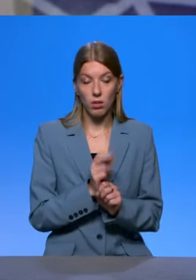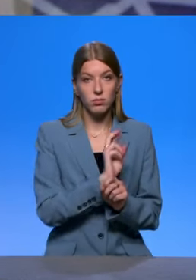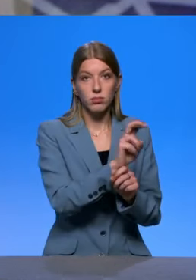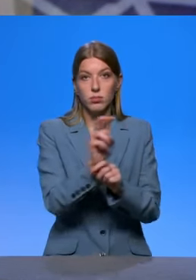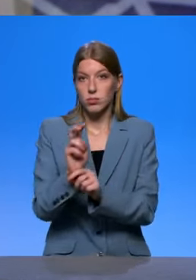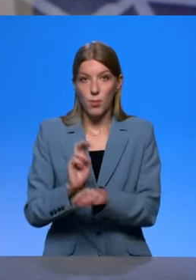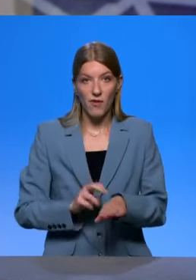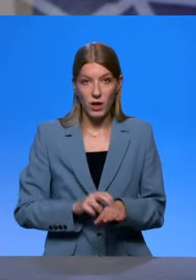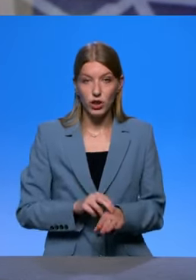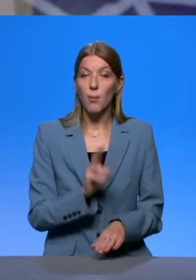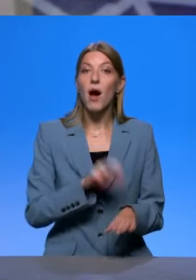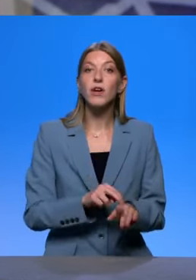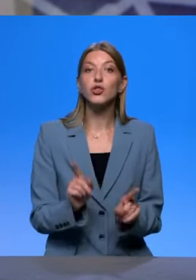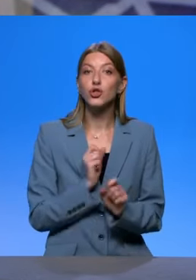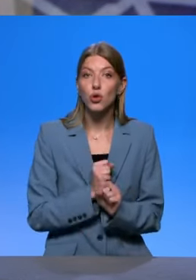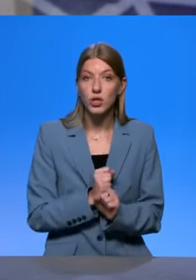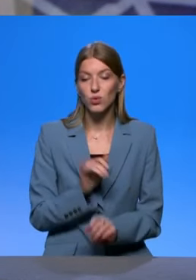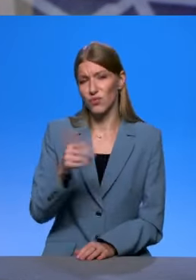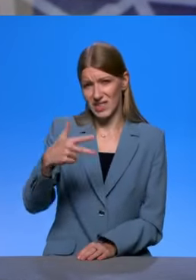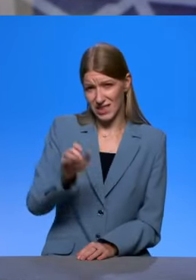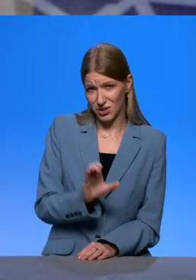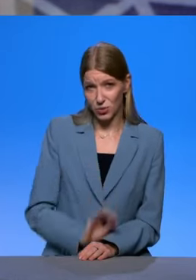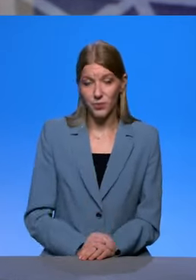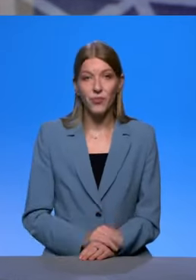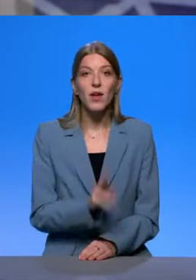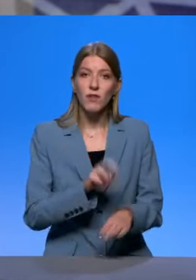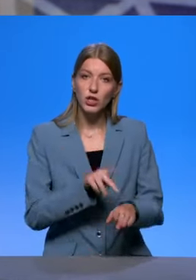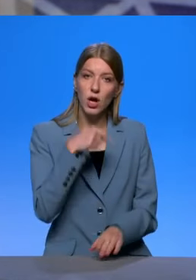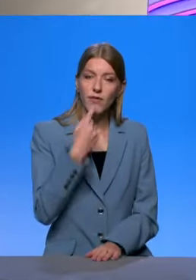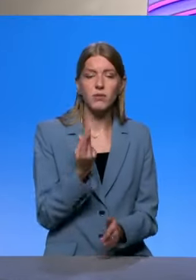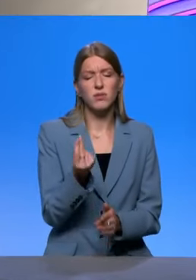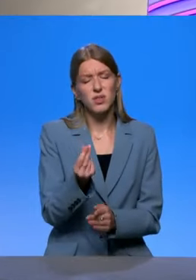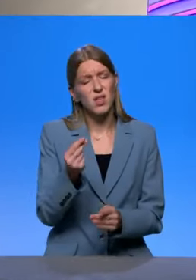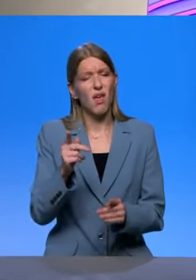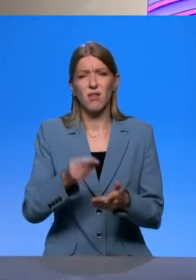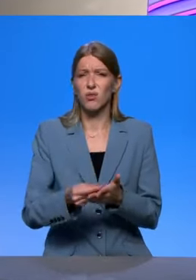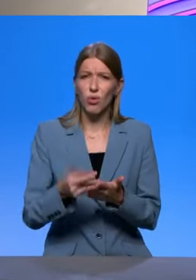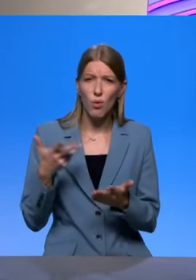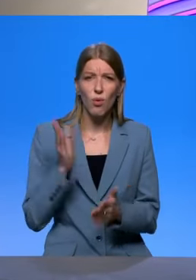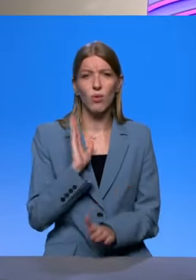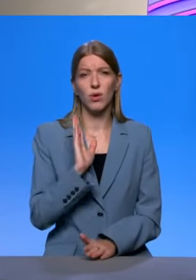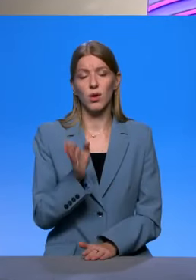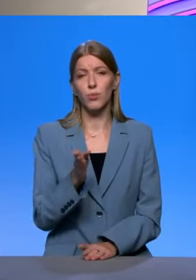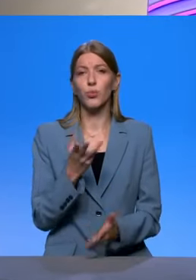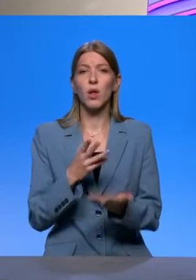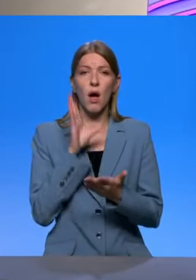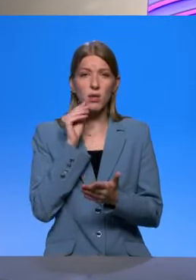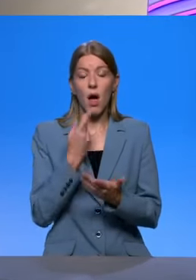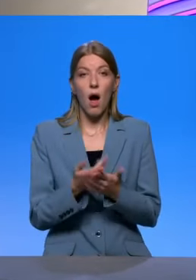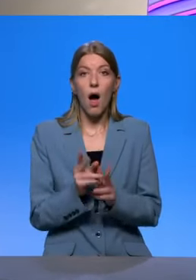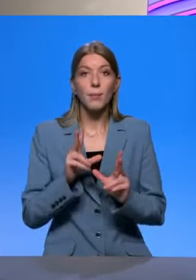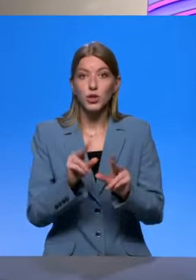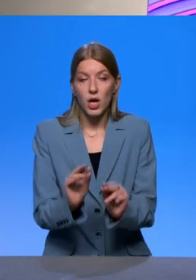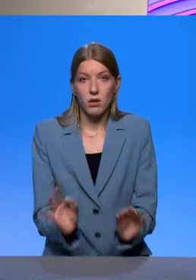Что делают врачи? 30 секунд. Да, врачи говорят, это будет стоить больших денег, при нулевых обещаниях. Это реквием